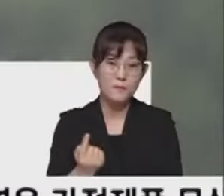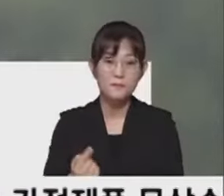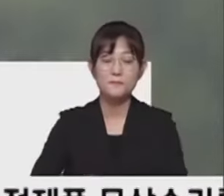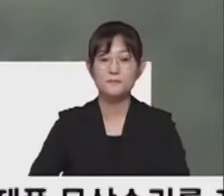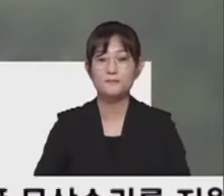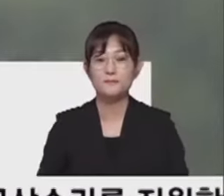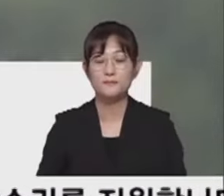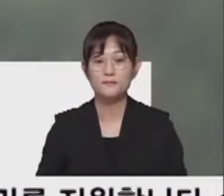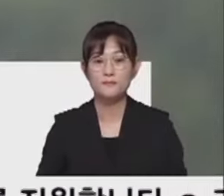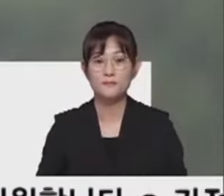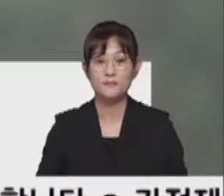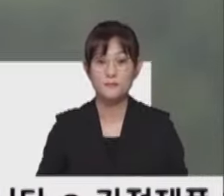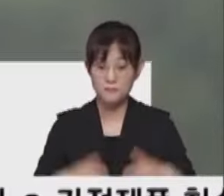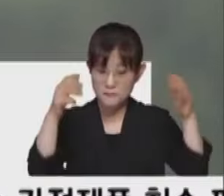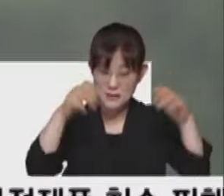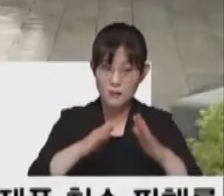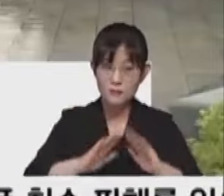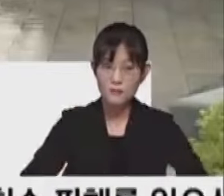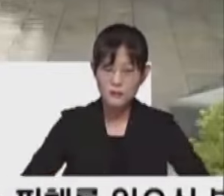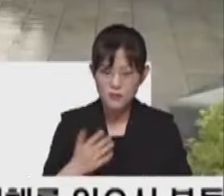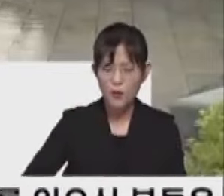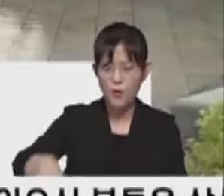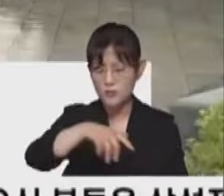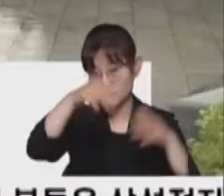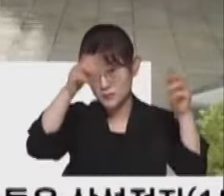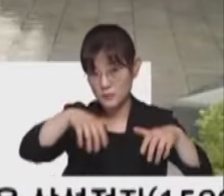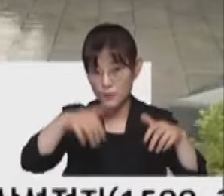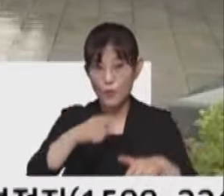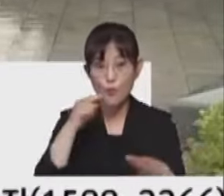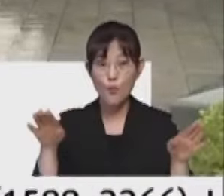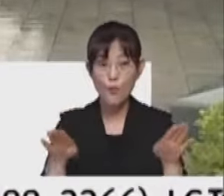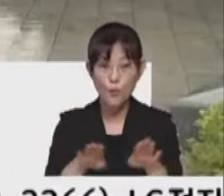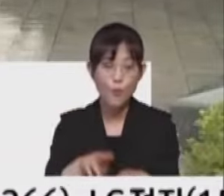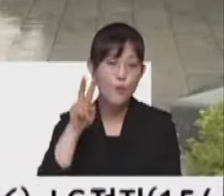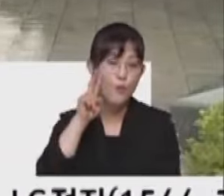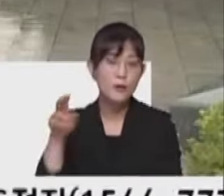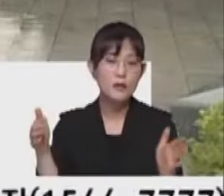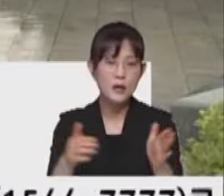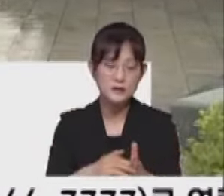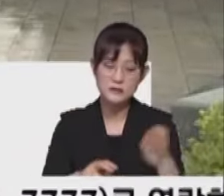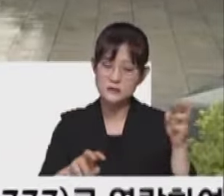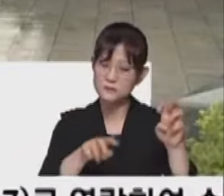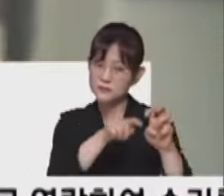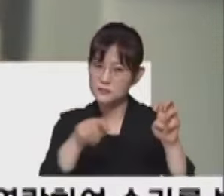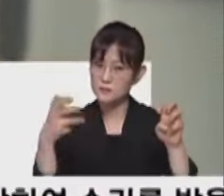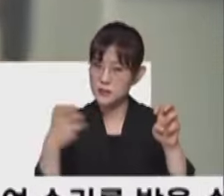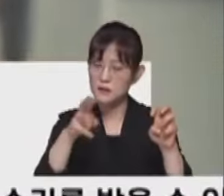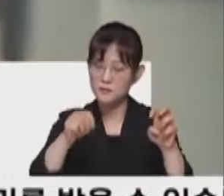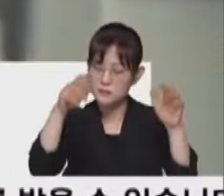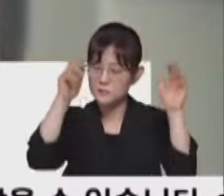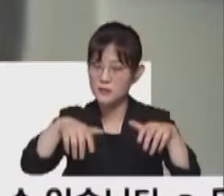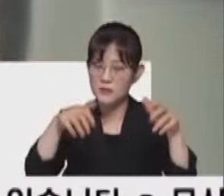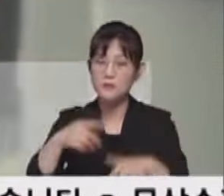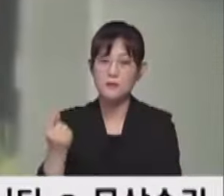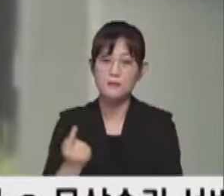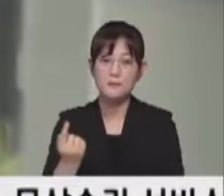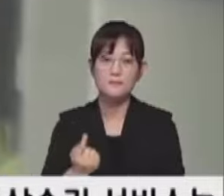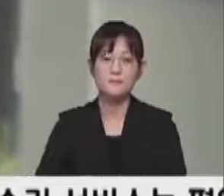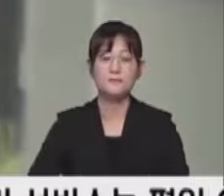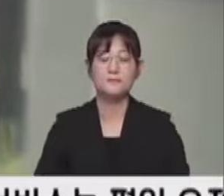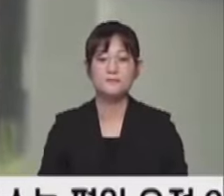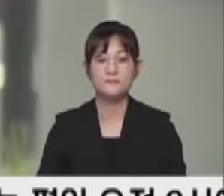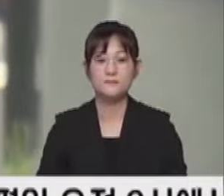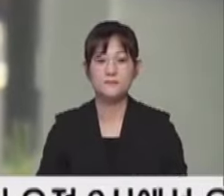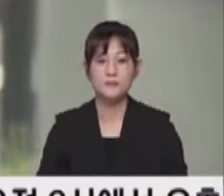시작하겠습니다 비는 광주전남 저녁에 내리겠고 일요일인 모레까지 30에서 80mm 가량 내릴 것으로 전망됩니다